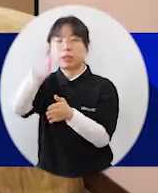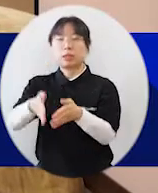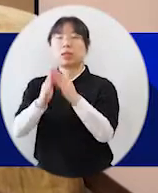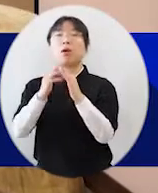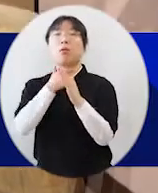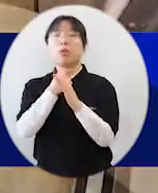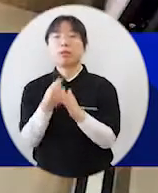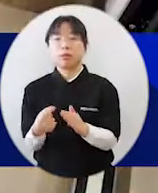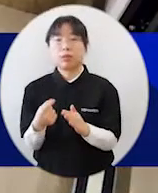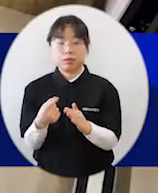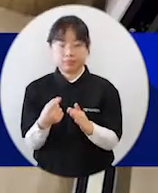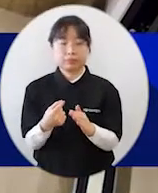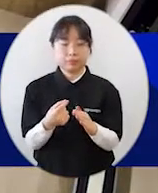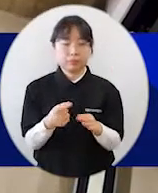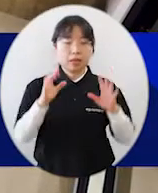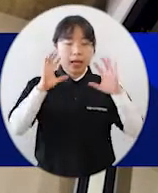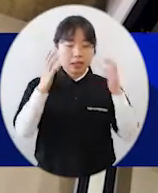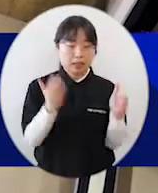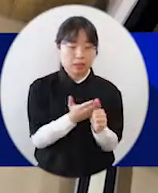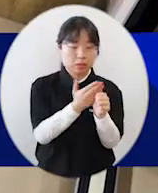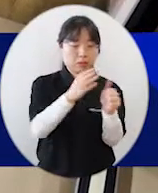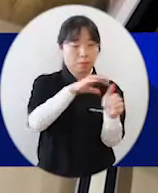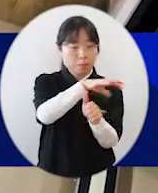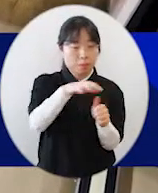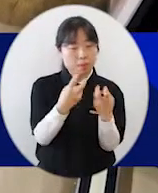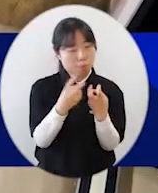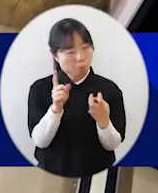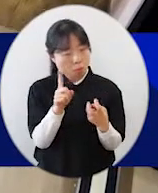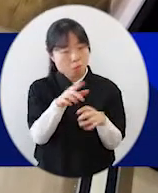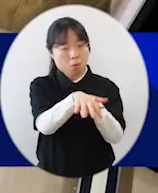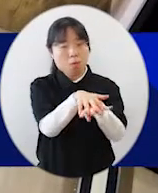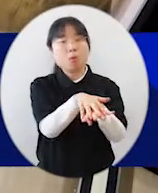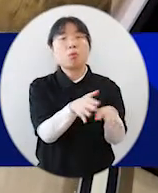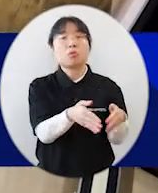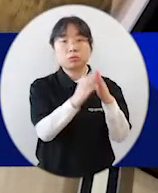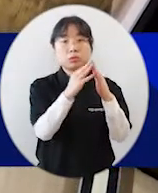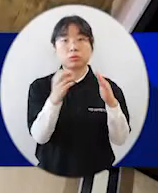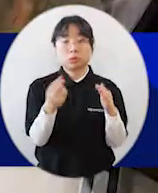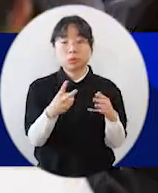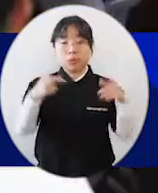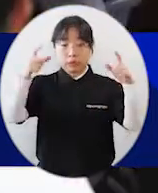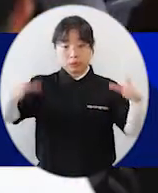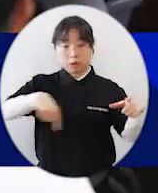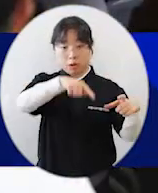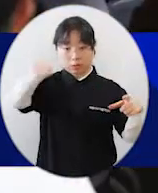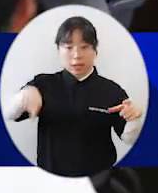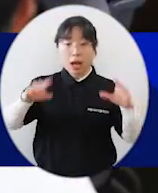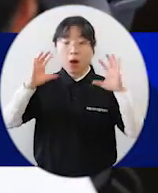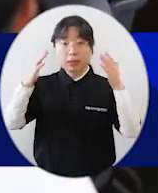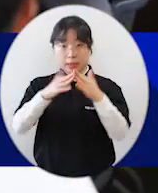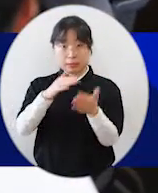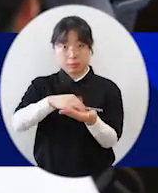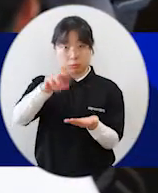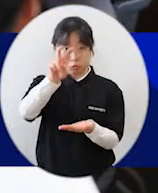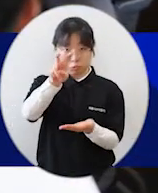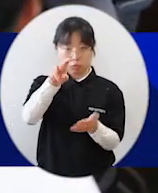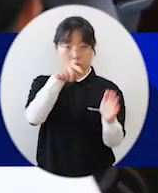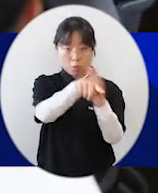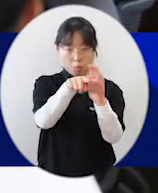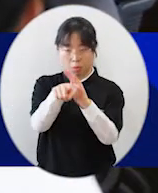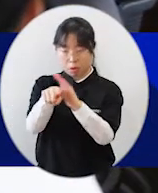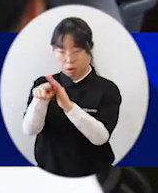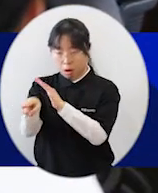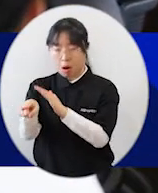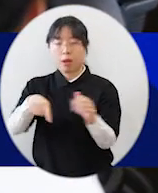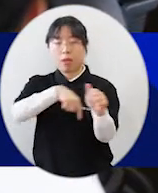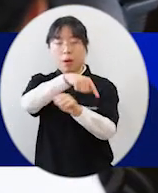제도적 기반을 다지는 한편 관내 50여개의 어린이 놀이터를 대상으로 환경 진단 등을 실시해 보다 안전한